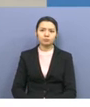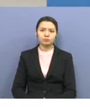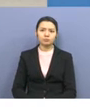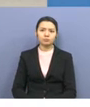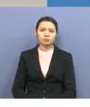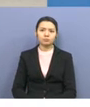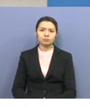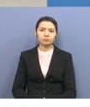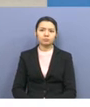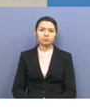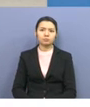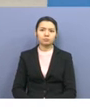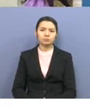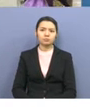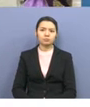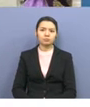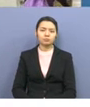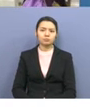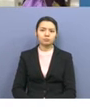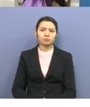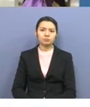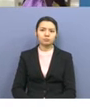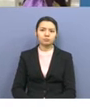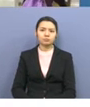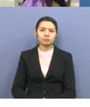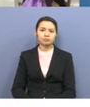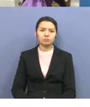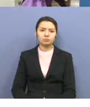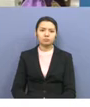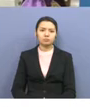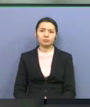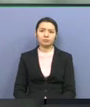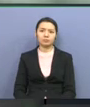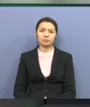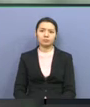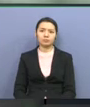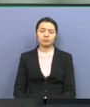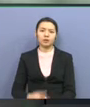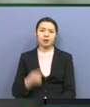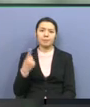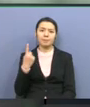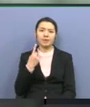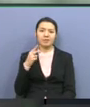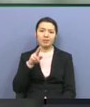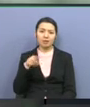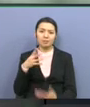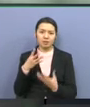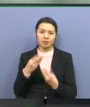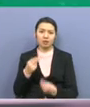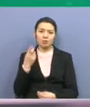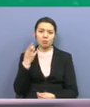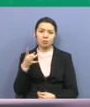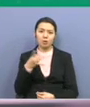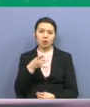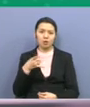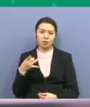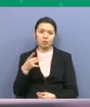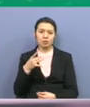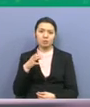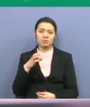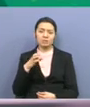даусыз. Абзал Азаматұлы, Павел Соловьев, Жамбыл Балтаев, Көкші ақпарат. 1-ші желтоқсан күні Бурабай ауданындағы